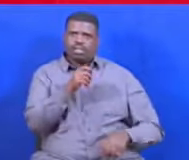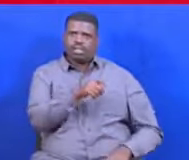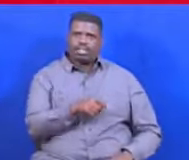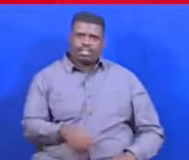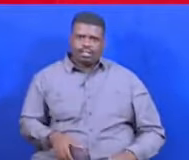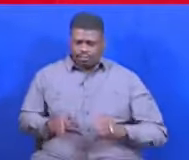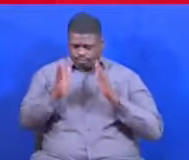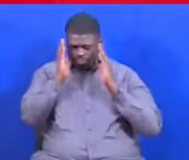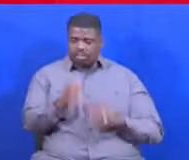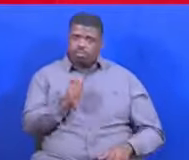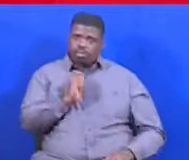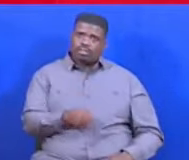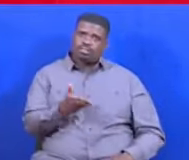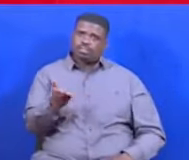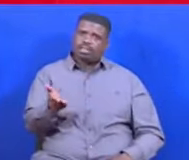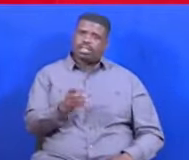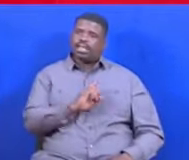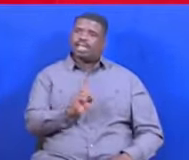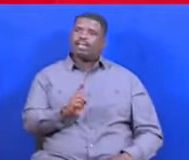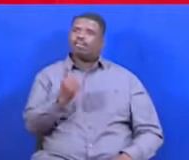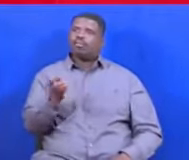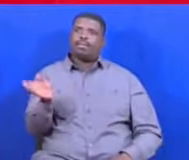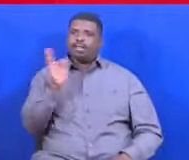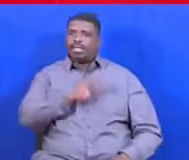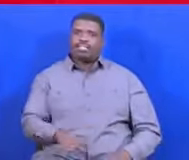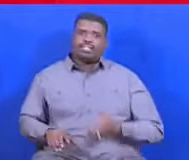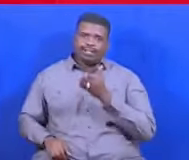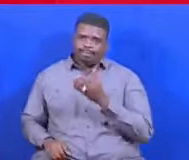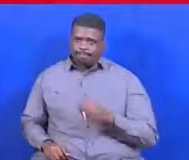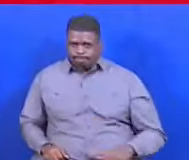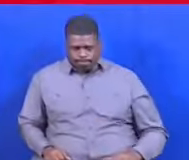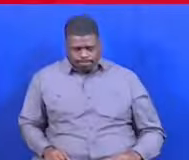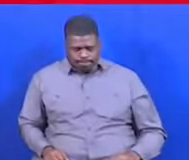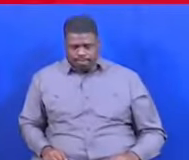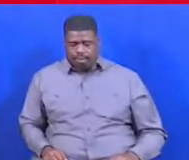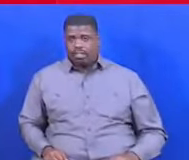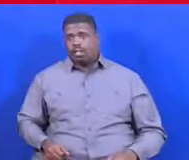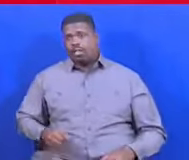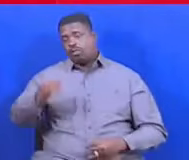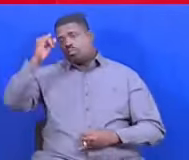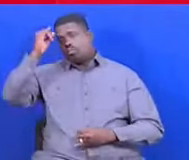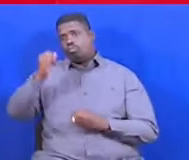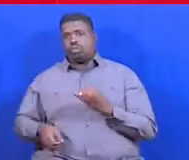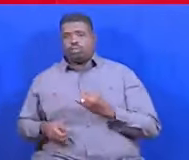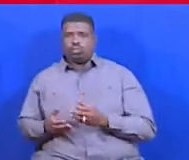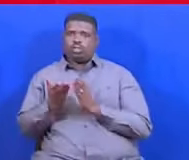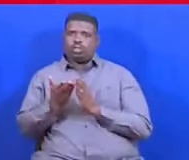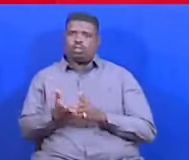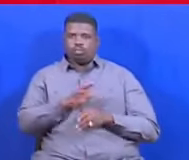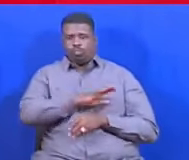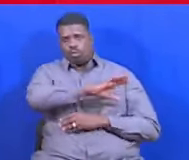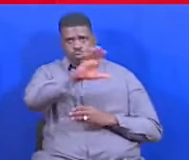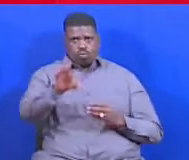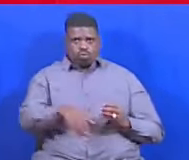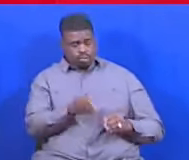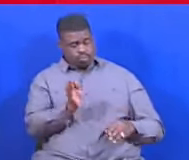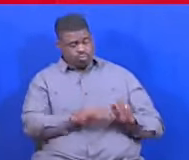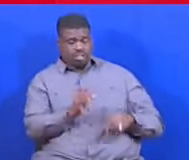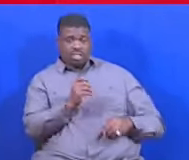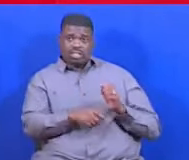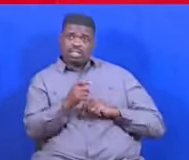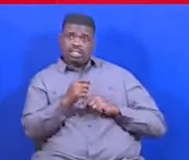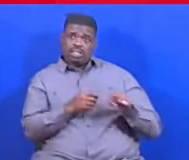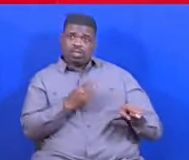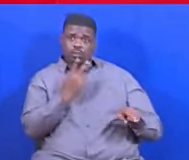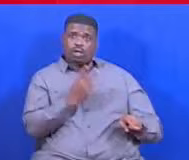Spika. Dakika moja malizia. La mwisho. Naomba wote mnaochangia huko ndani